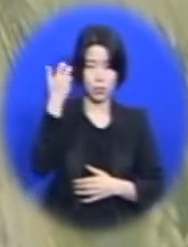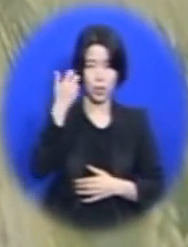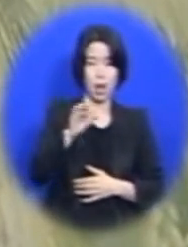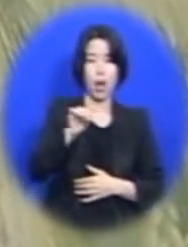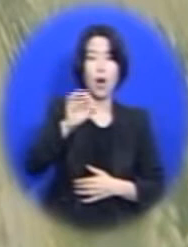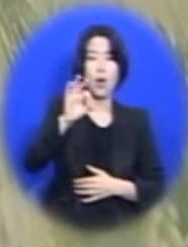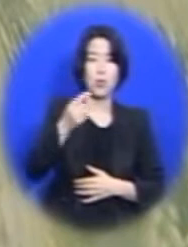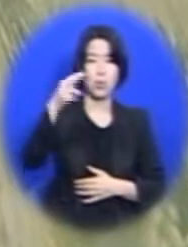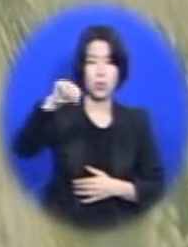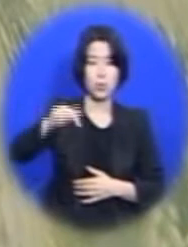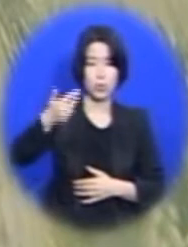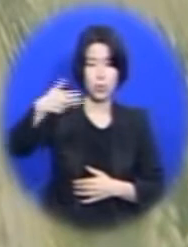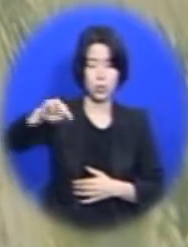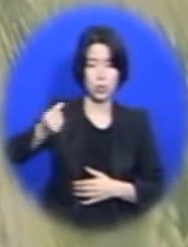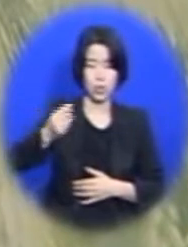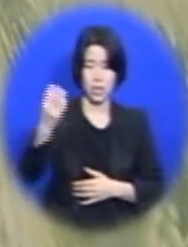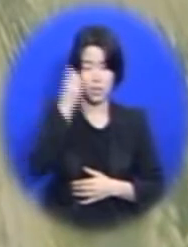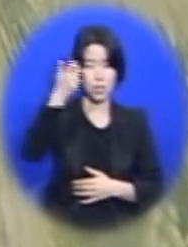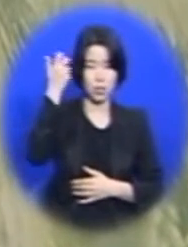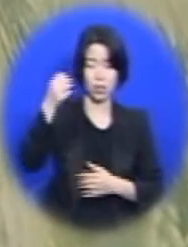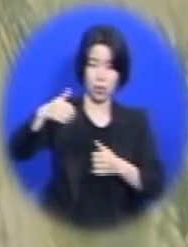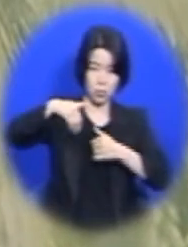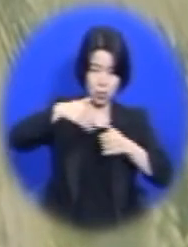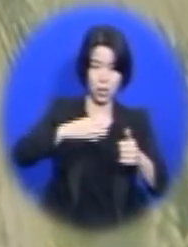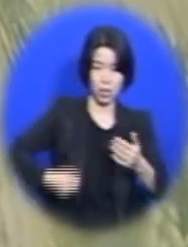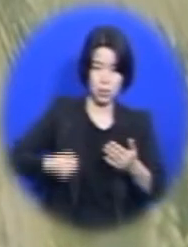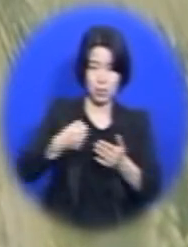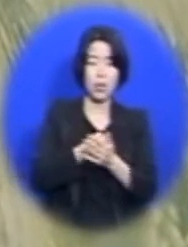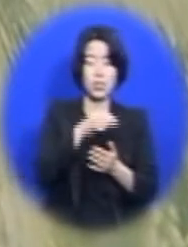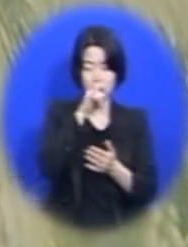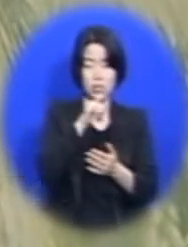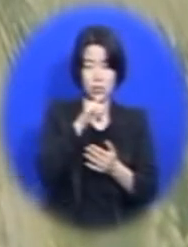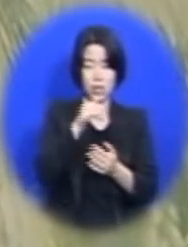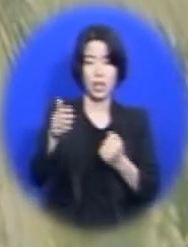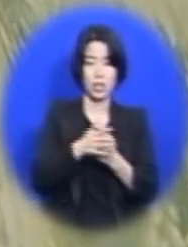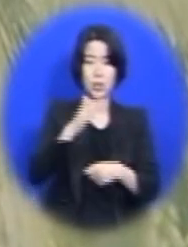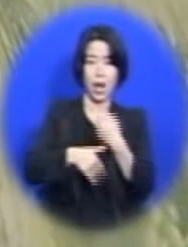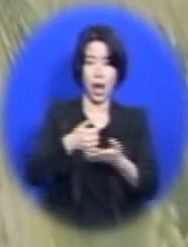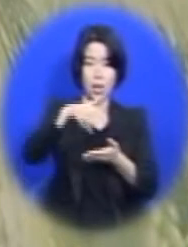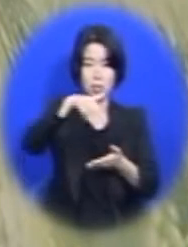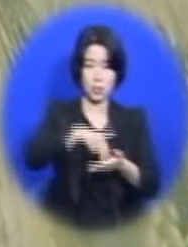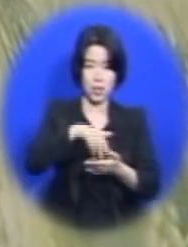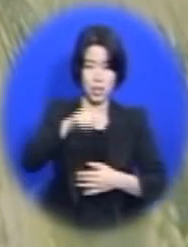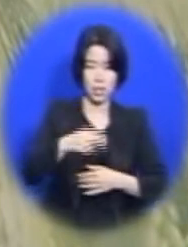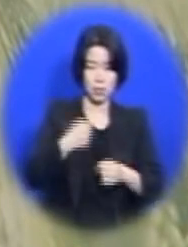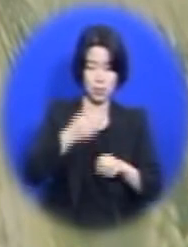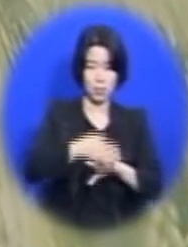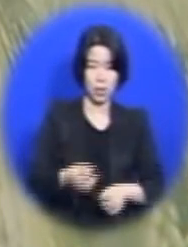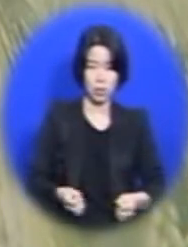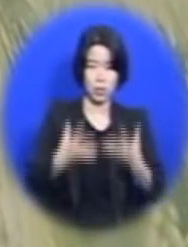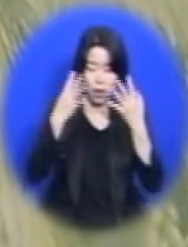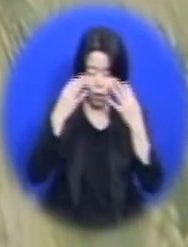오순절에 성령을 보내주시기로 이미 정하신 겁니다. 그러니 하나님에게 있어서 이 맥주절